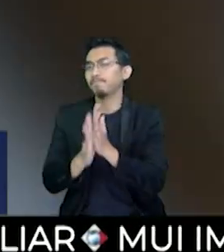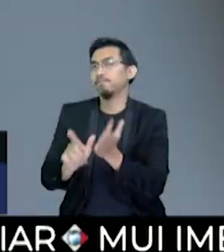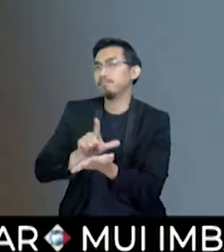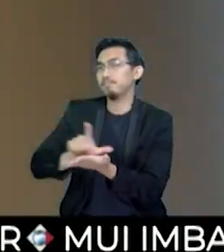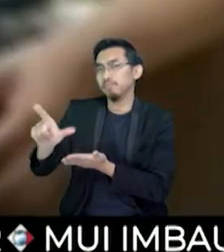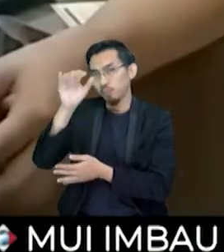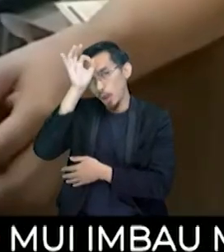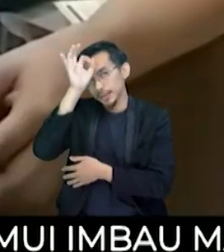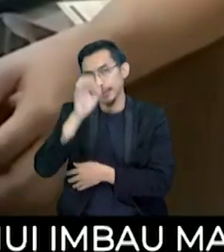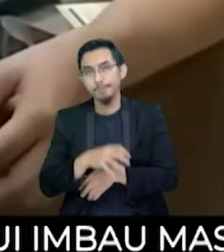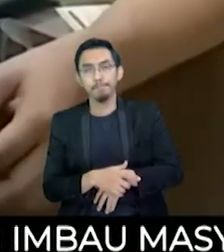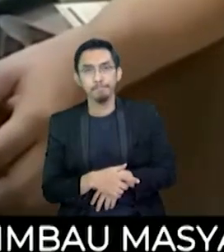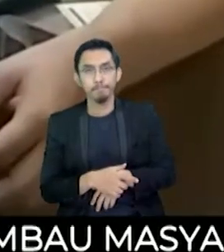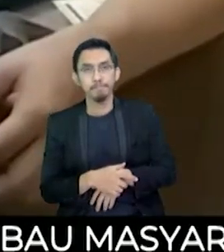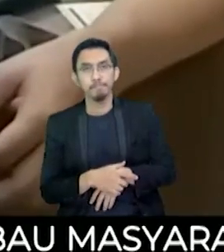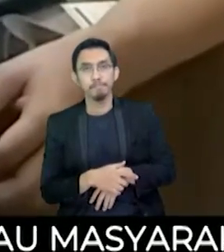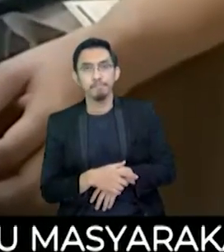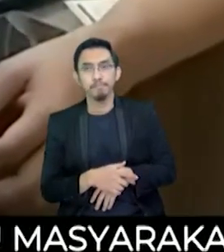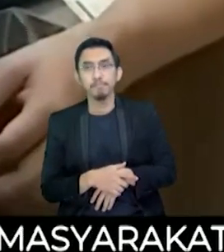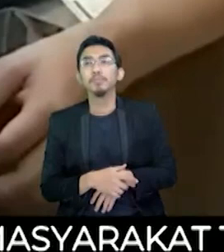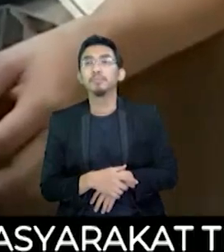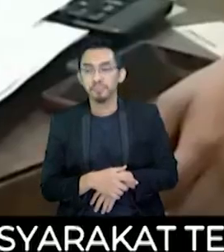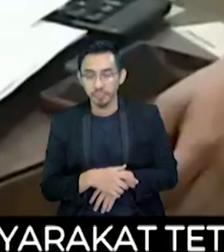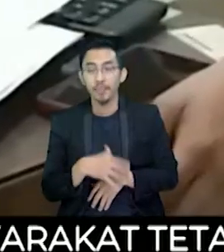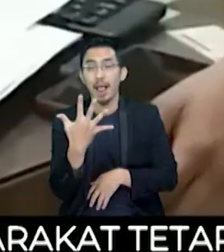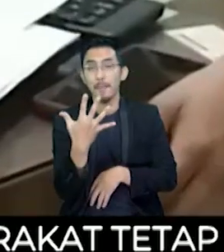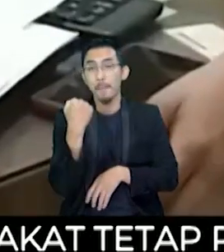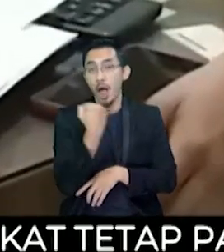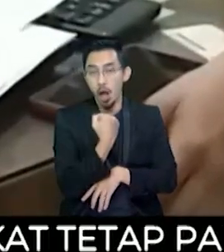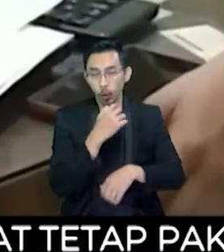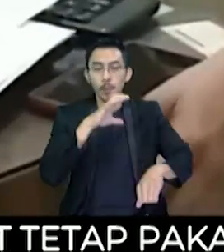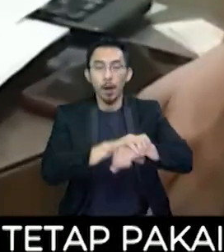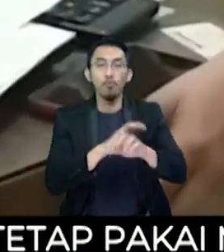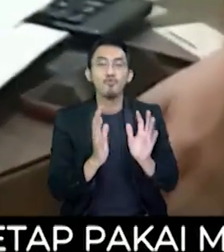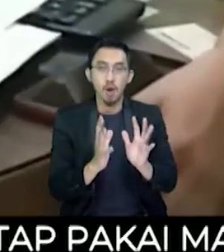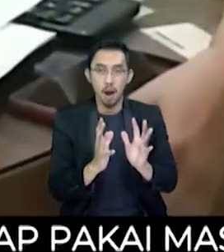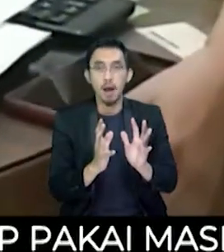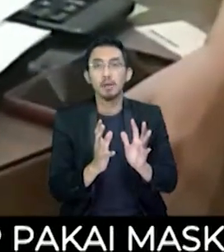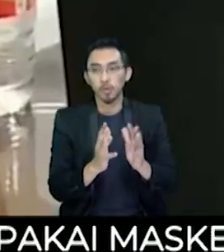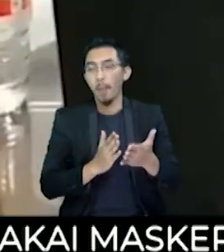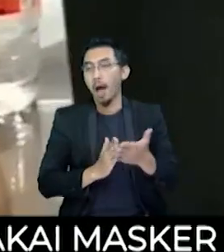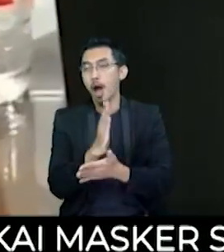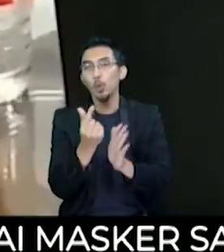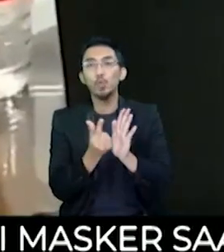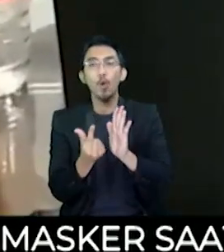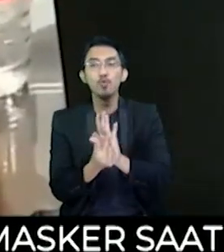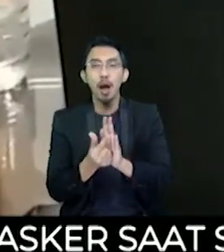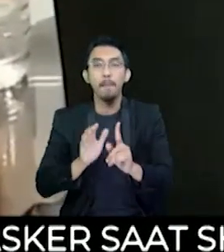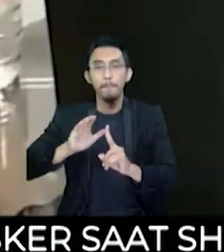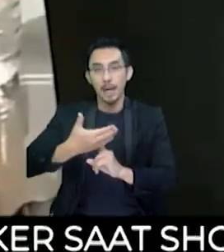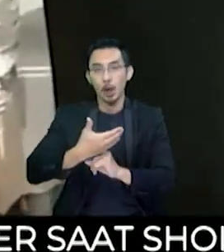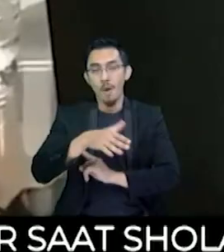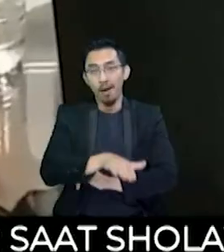Pasuruan. Saat ini 5 pelaku ditahan di Mapolres Pasuruan. Mereka dijerat Undang-Undang Perlindungan Anak dengan ancaman penjara maksimal